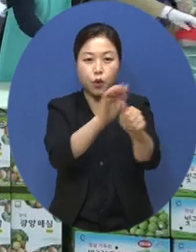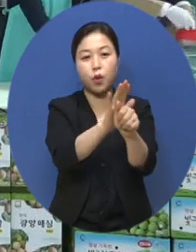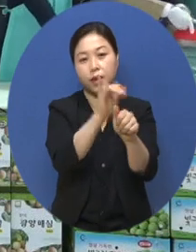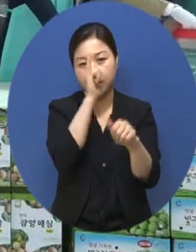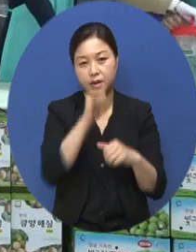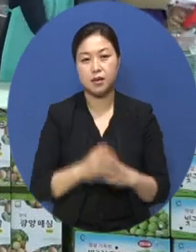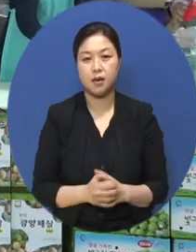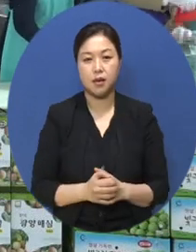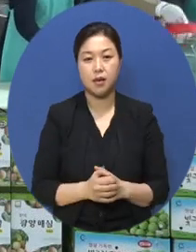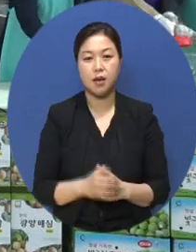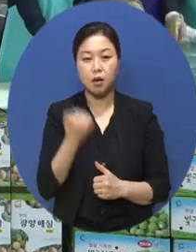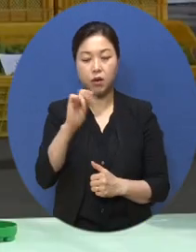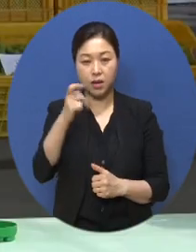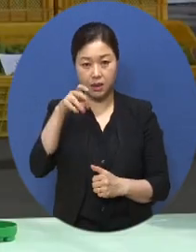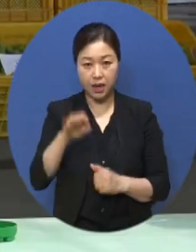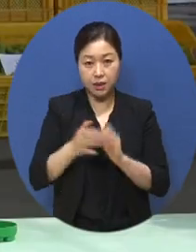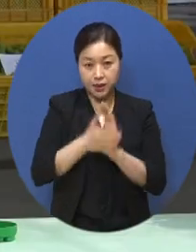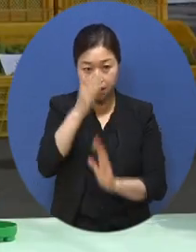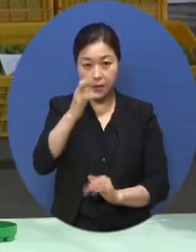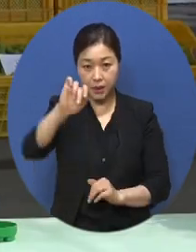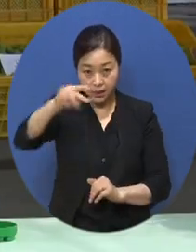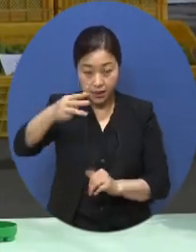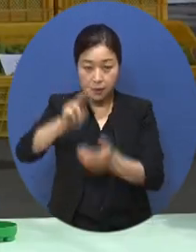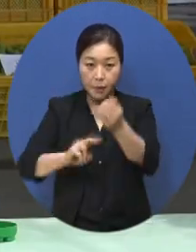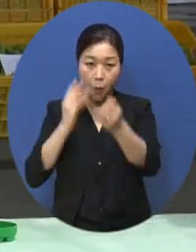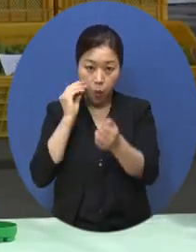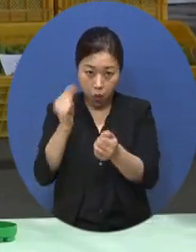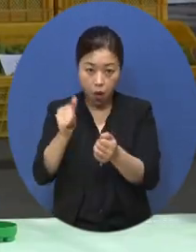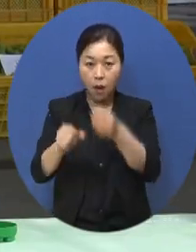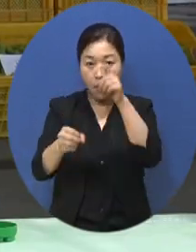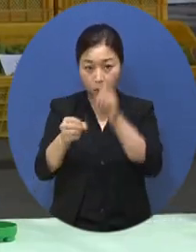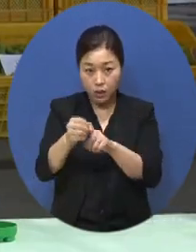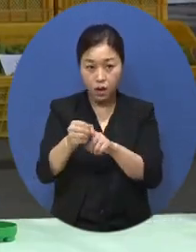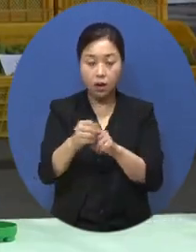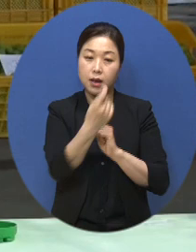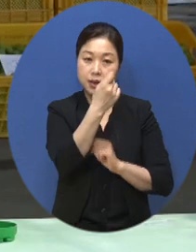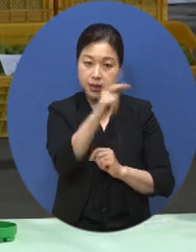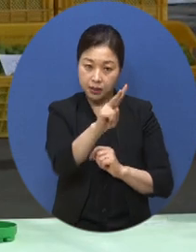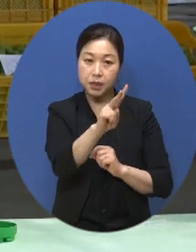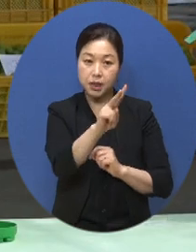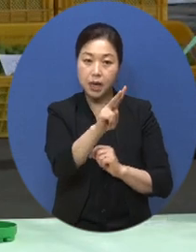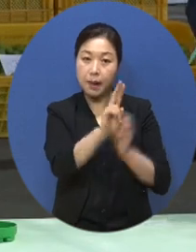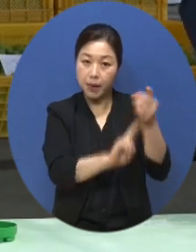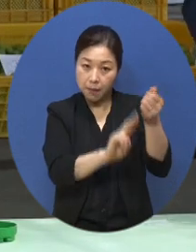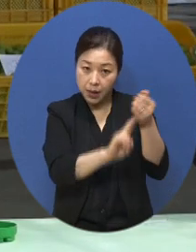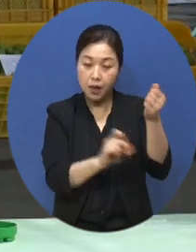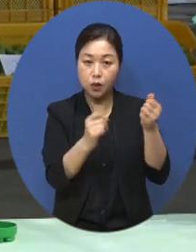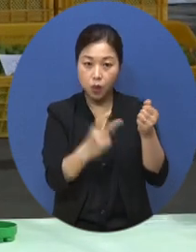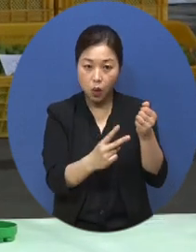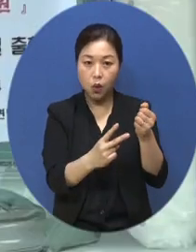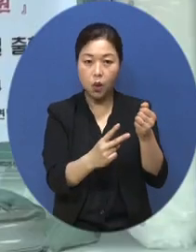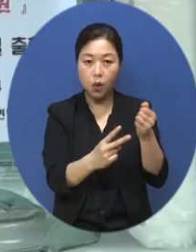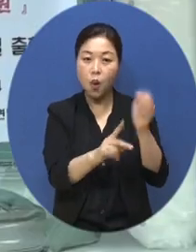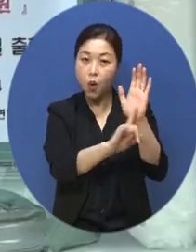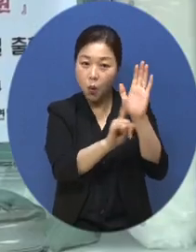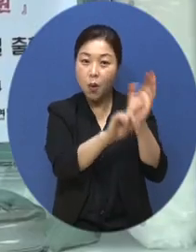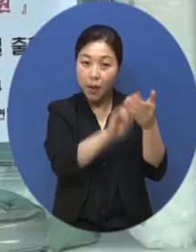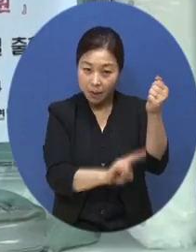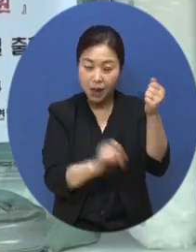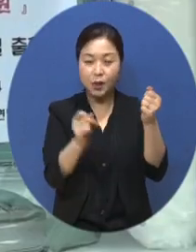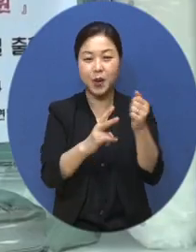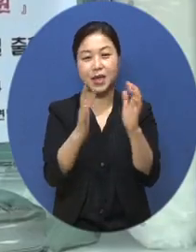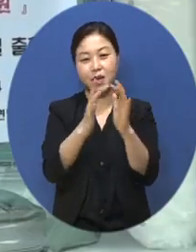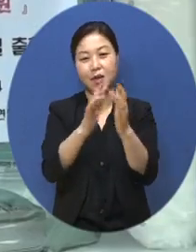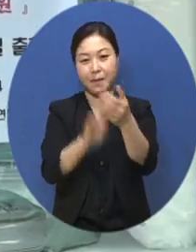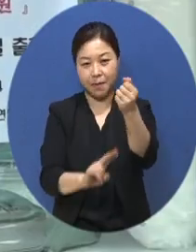농가의 안정적인 매실 판매를 위해 TV 홈쇼핑과 온라인 판매 지원 등